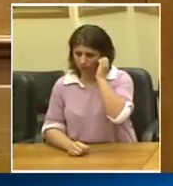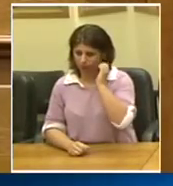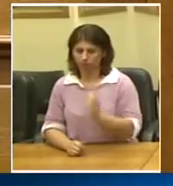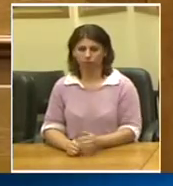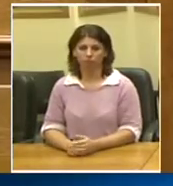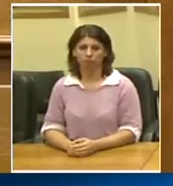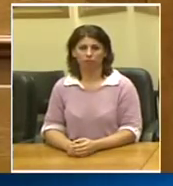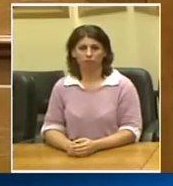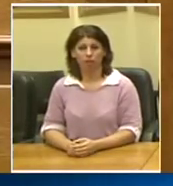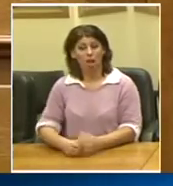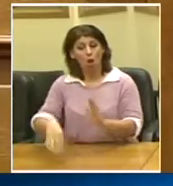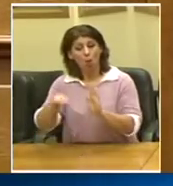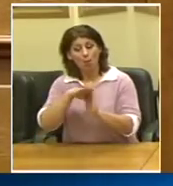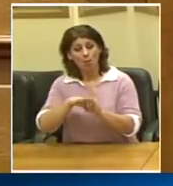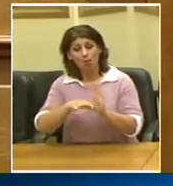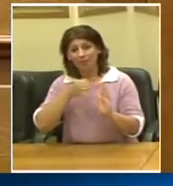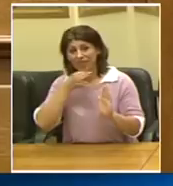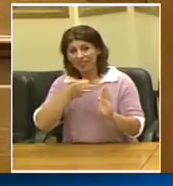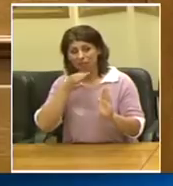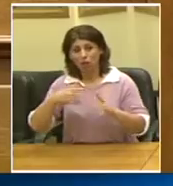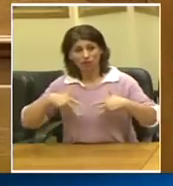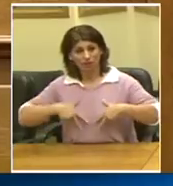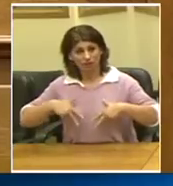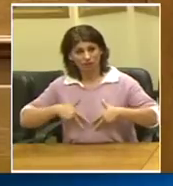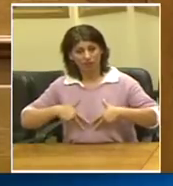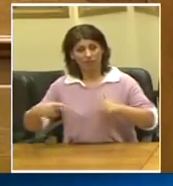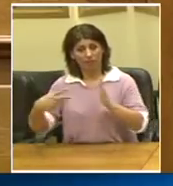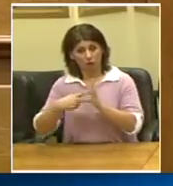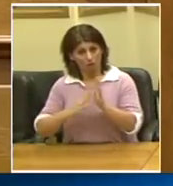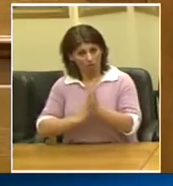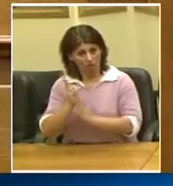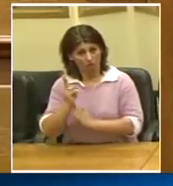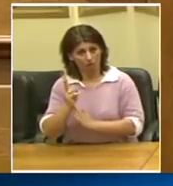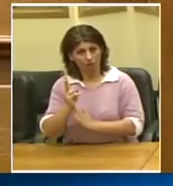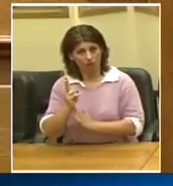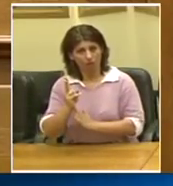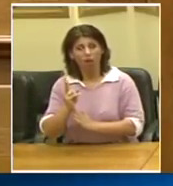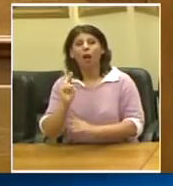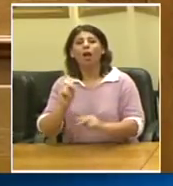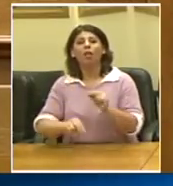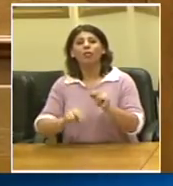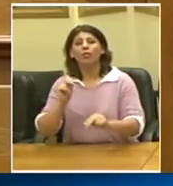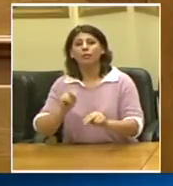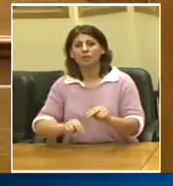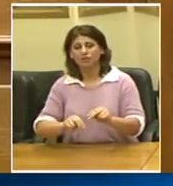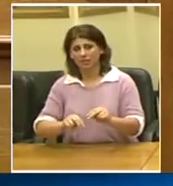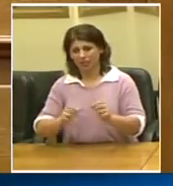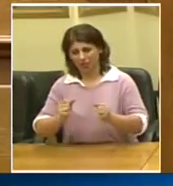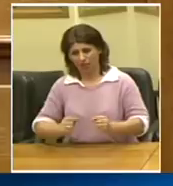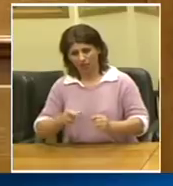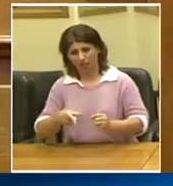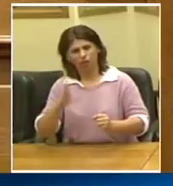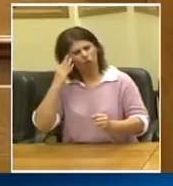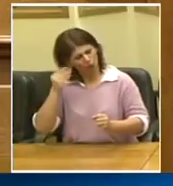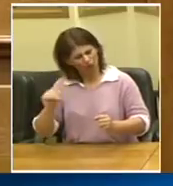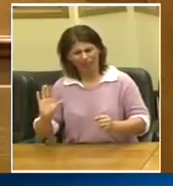Δεν μας είπε όμως ότι στις προγραμματικές δηλώσεις της κυβέρνησής του το 2012 είχε υπερψηφιστεί η θέση περί σύνθετης ονομασίας. Το ξέχασε και αυτό.